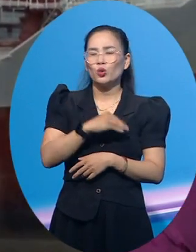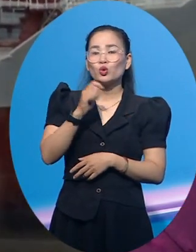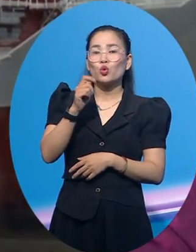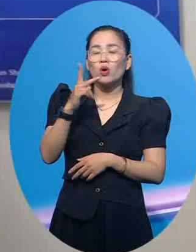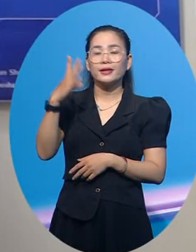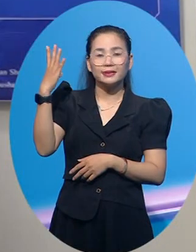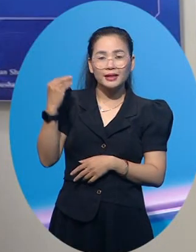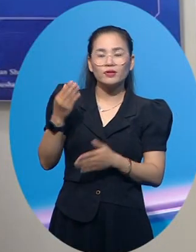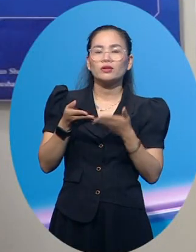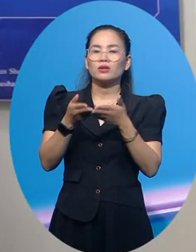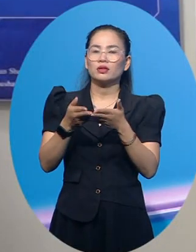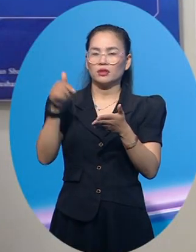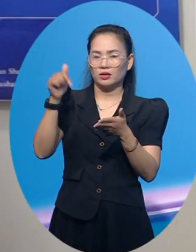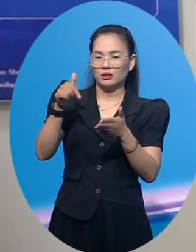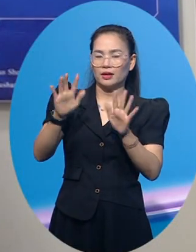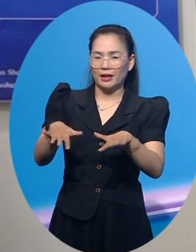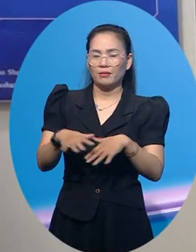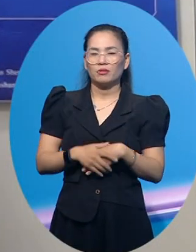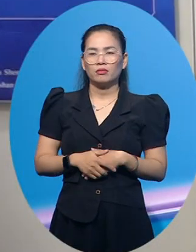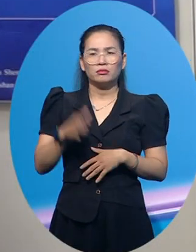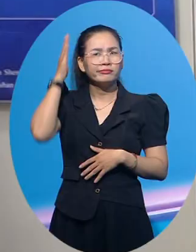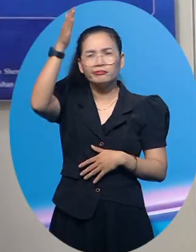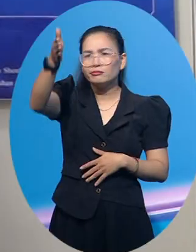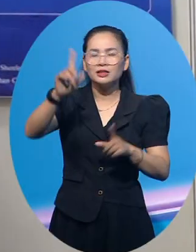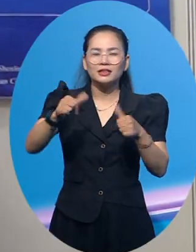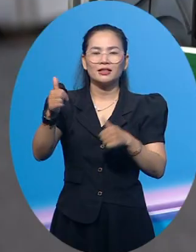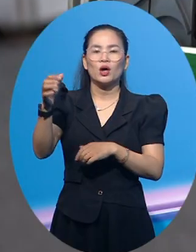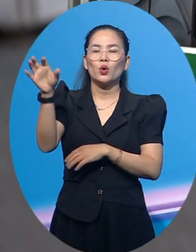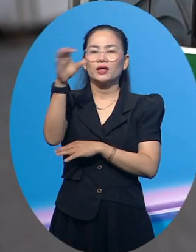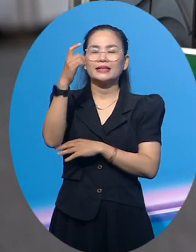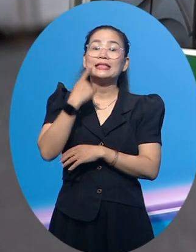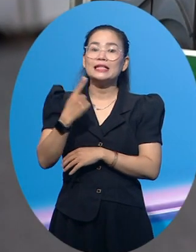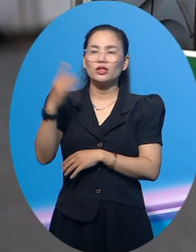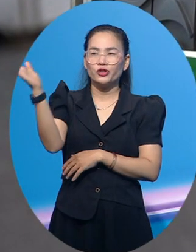hải và đóng tàu đến tiềm năng đầy hứa hẹn của điện gió ngoài khơi tại Việt Nam.